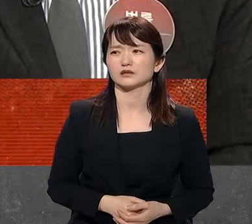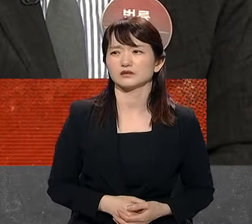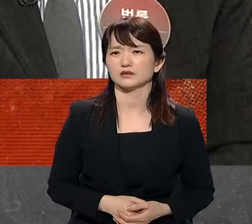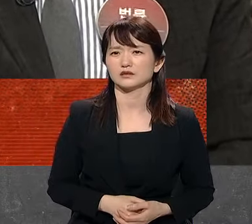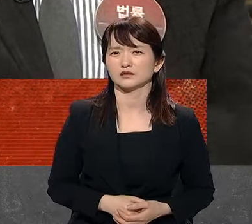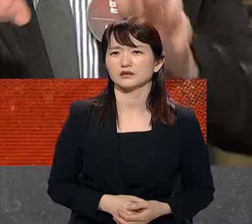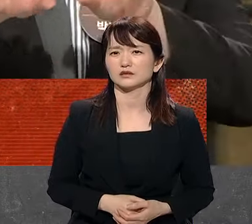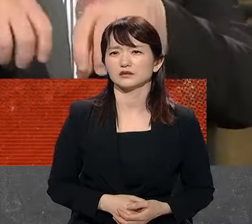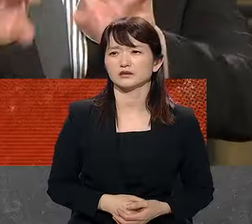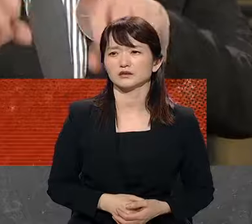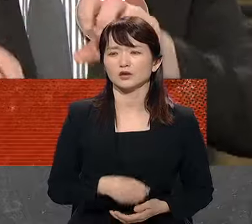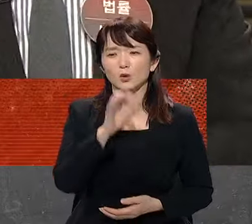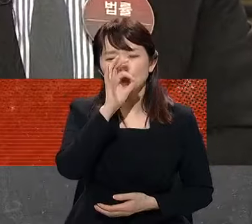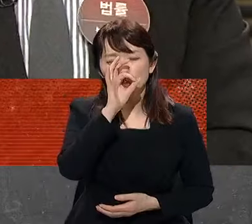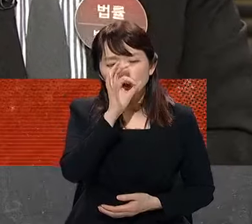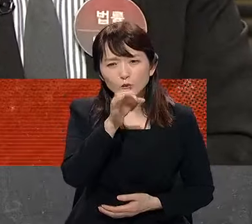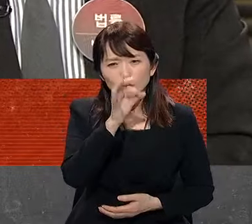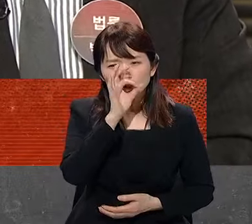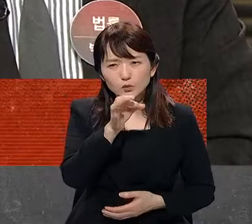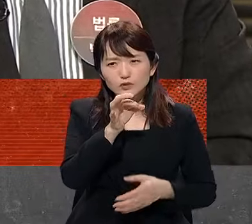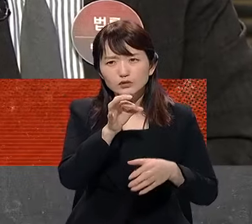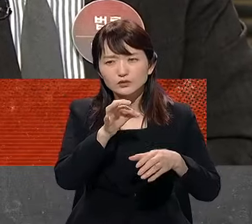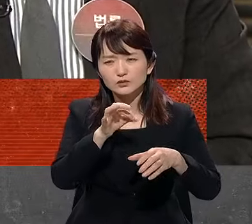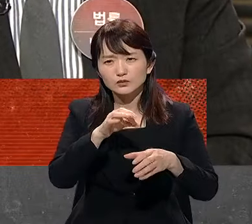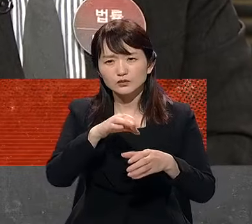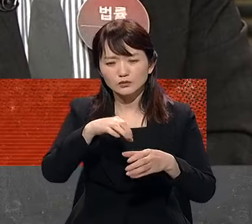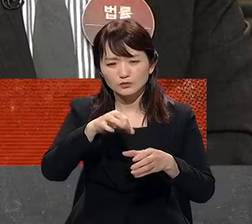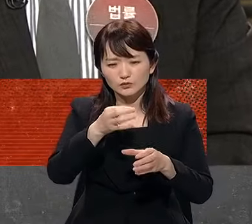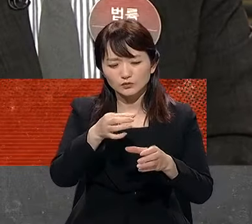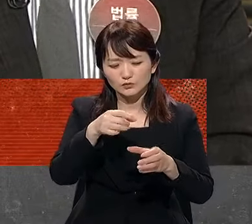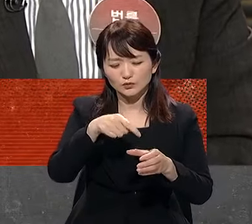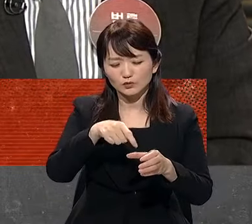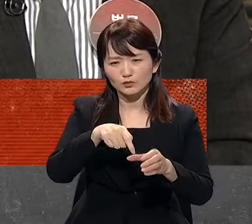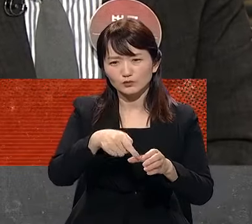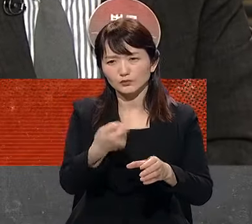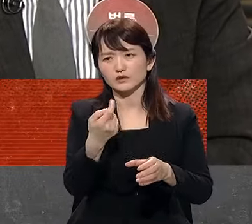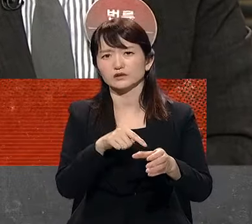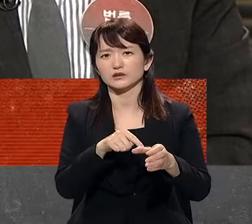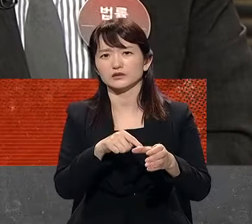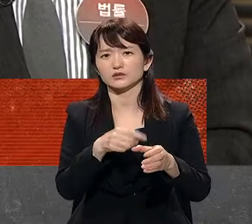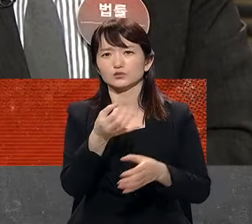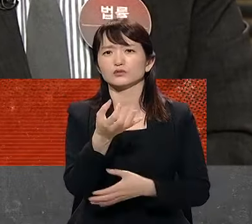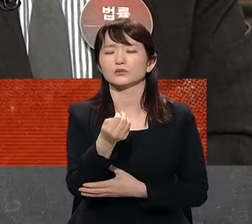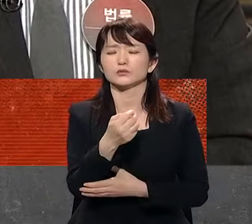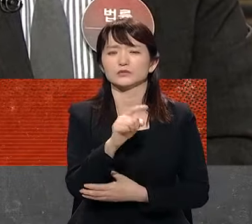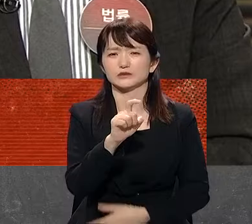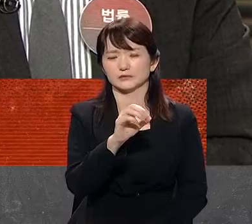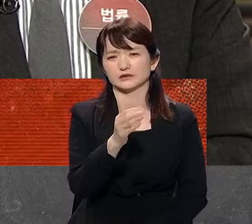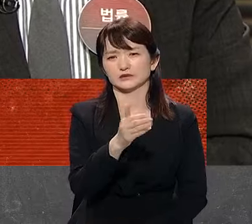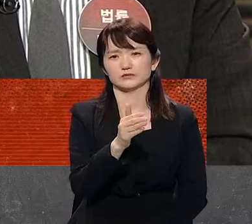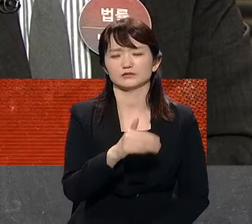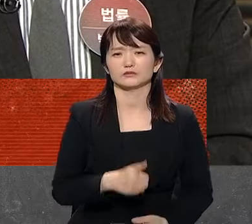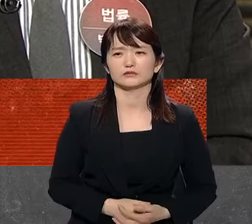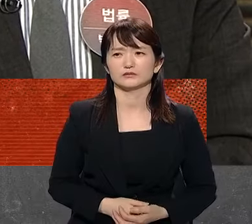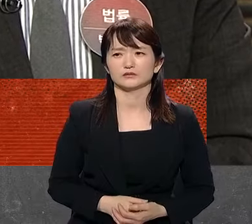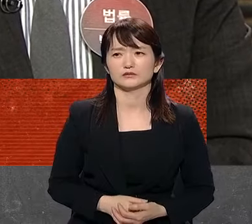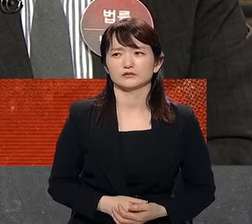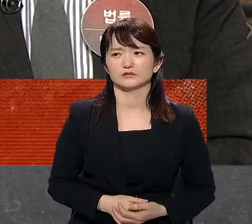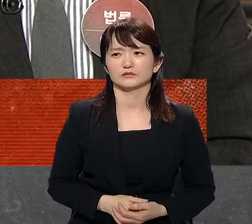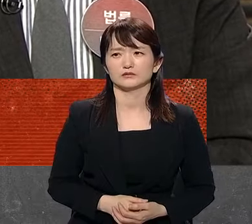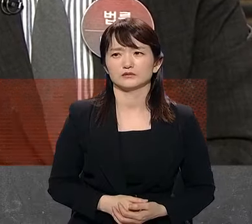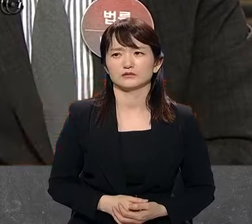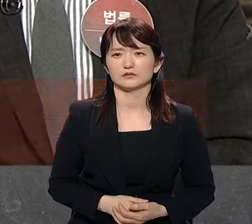뚫는 거. 이게 아주 문구용품 같은 거죠. 그거를 지금 한 10만 원 상당인데 그거를 이제 이 수강생용으로